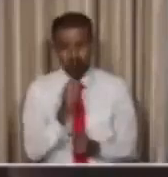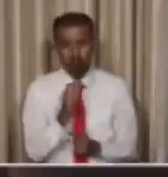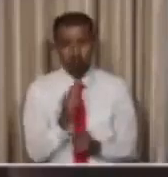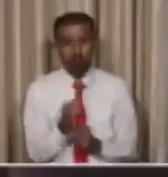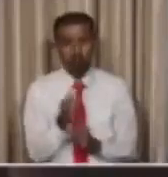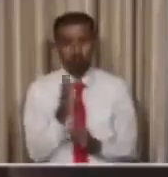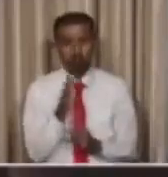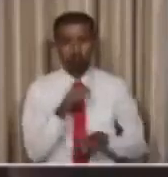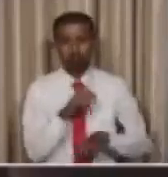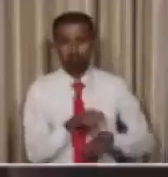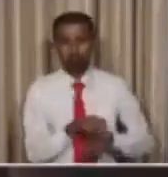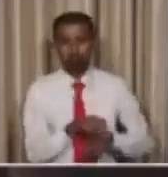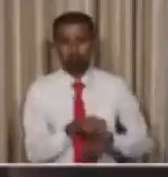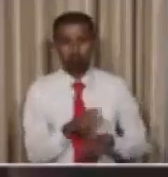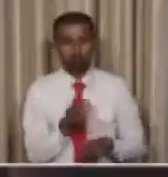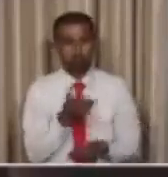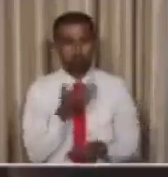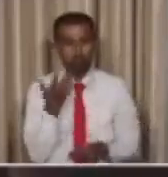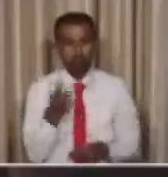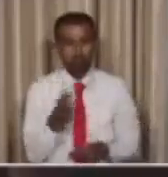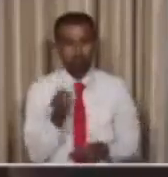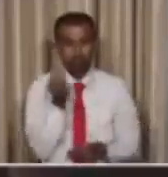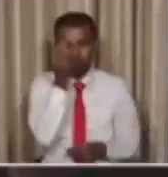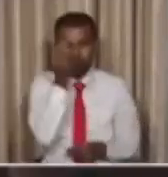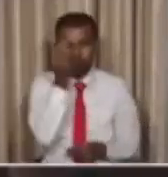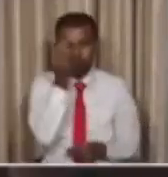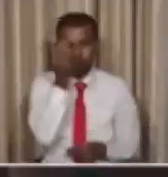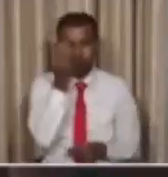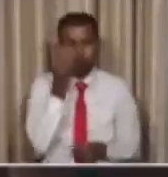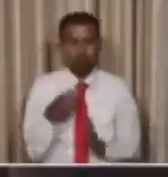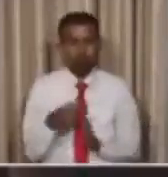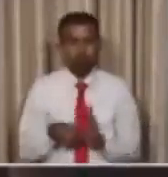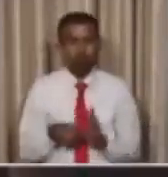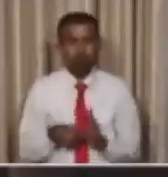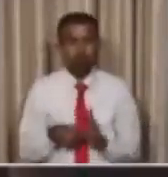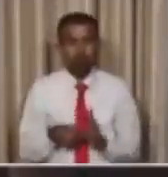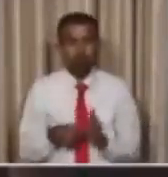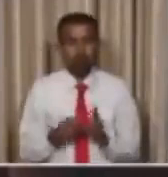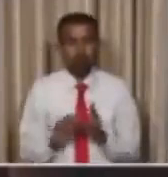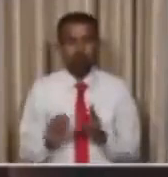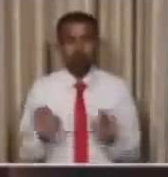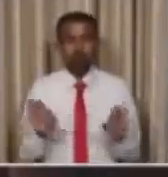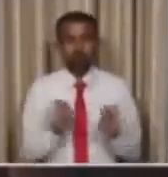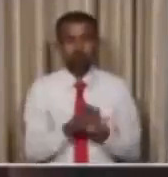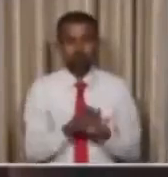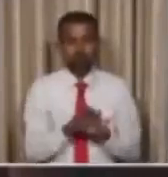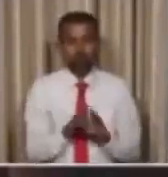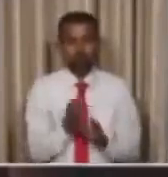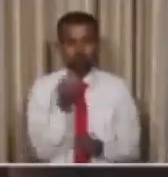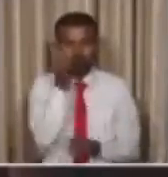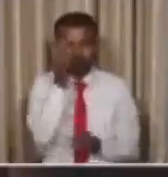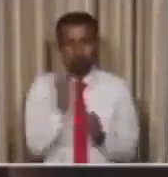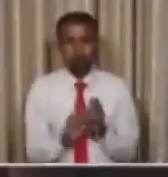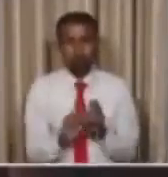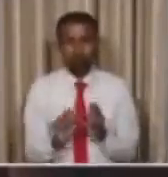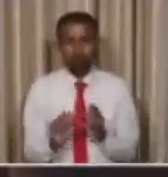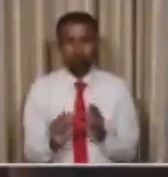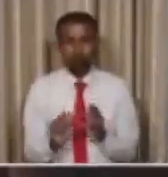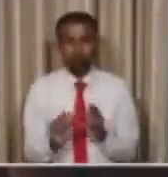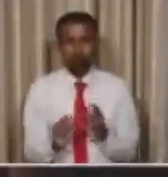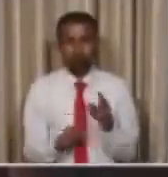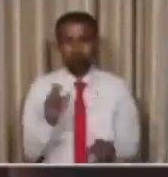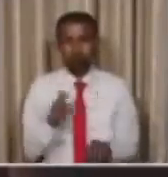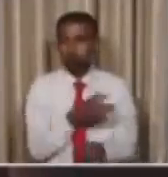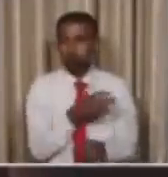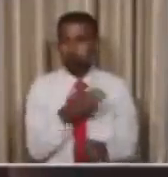ඉන්න කාලේ එතුමාට හැකියාව ලැබුණා ඊශ්‍රායලයේ මේ ලංකාවේ තිබුණු කාර්යාලයේ වසා දාලා ඊශ්‍රායල් කාර්යාලය ඒ හිටපු අය